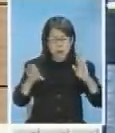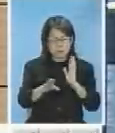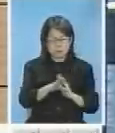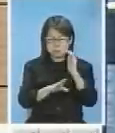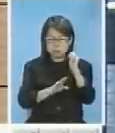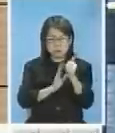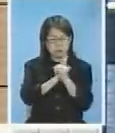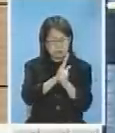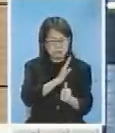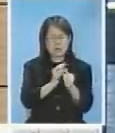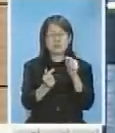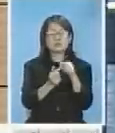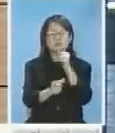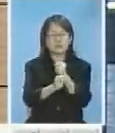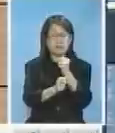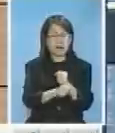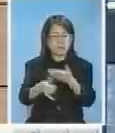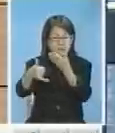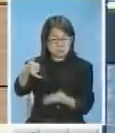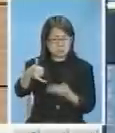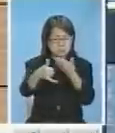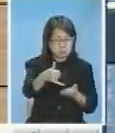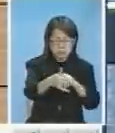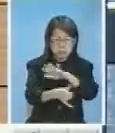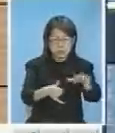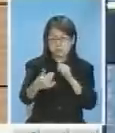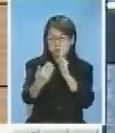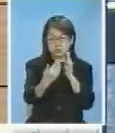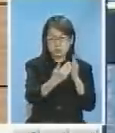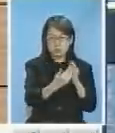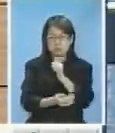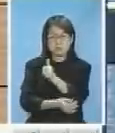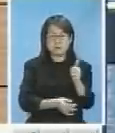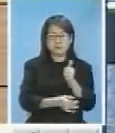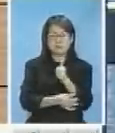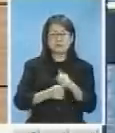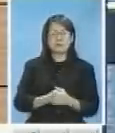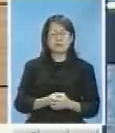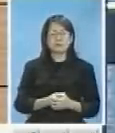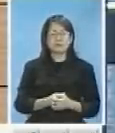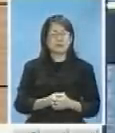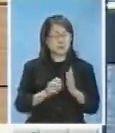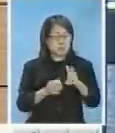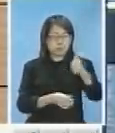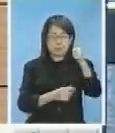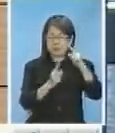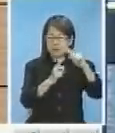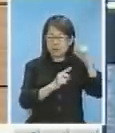ทำงานมีคุณสมบัติที่เหมาะสมในการทำงานสูงแห่งหนึ่งของประเทศไท